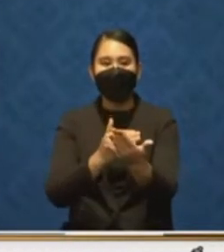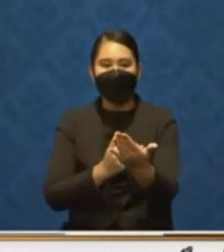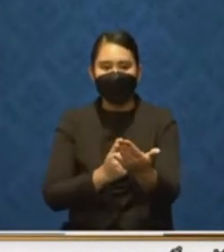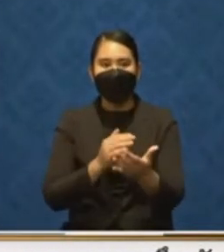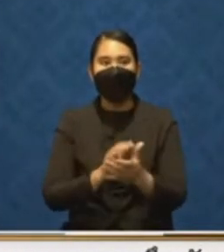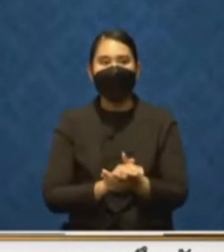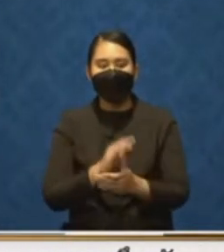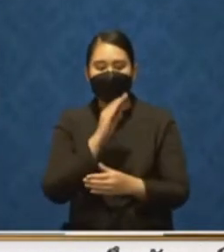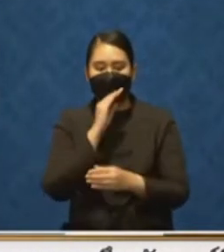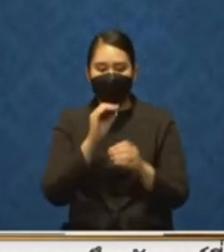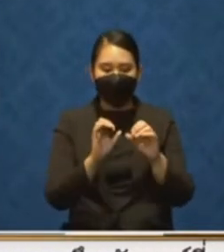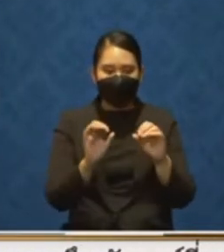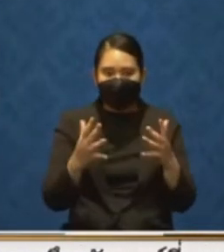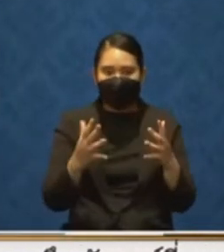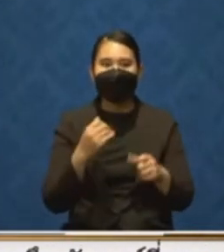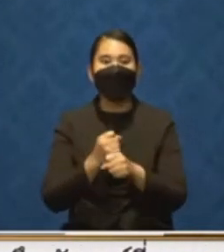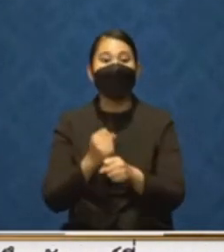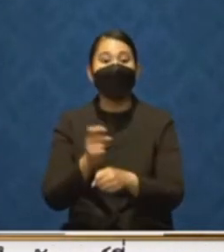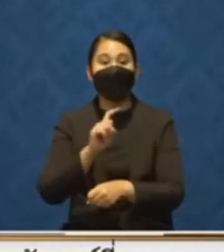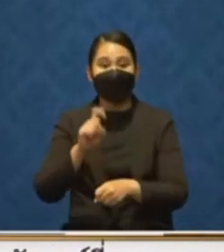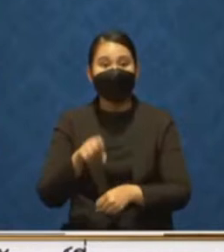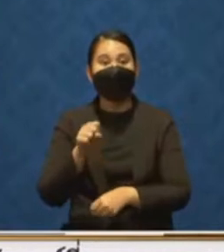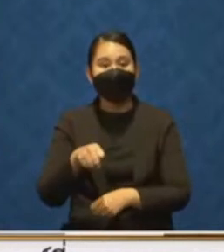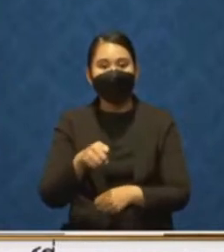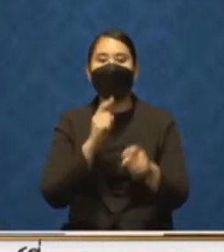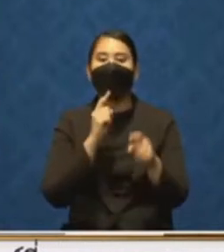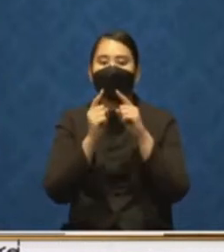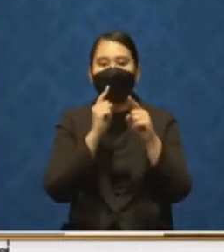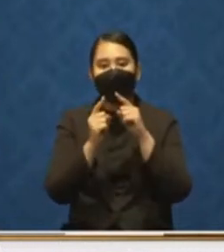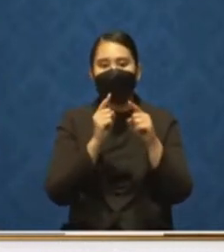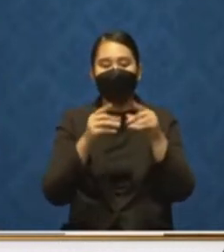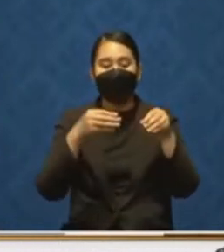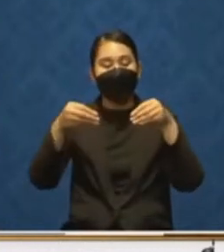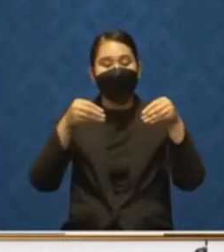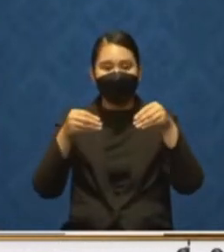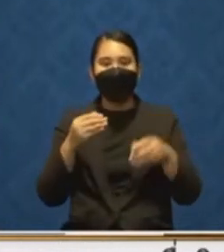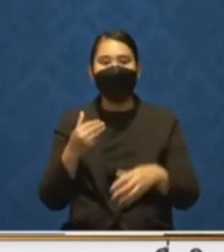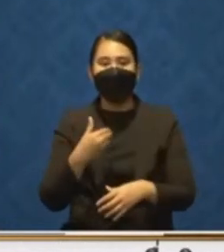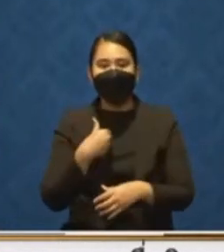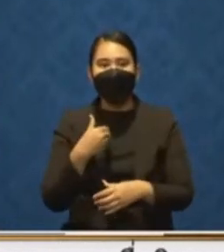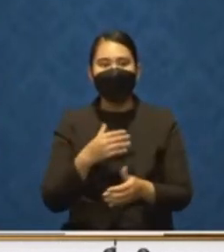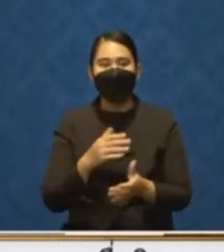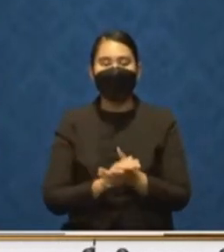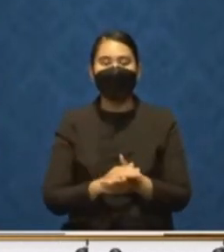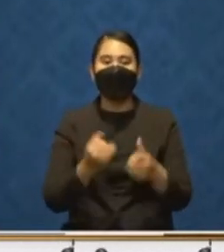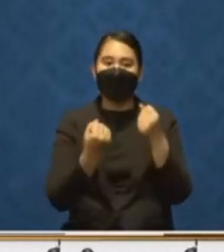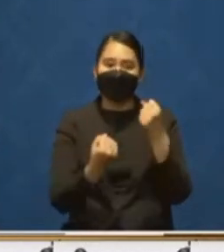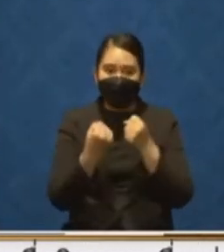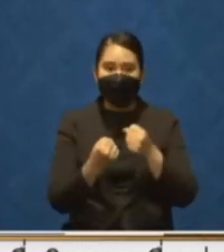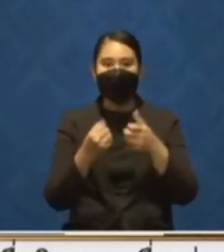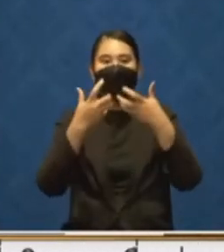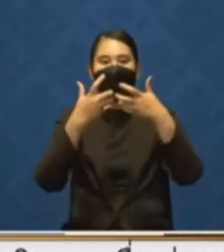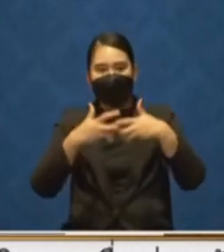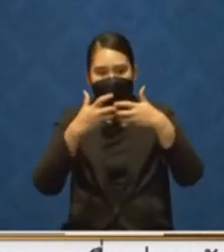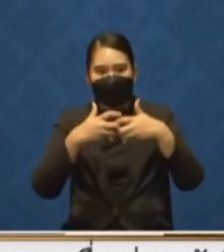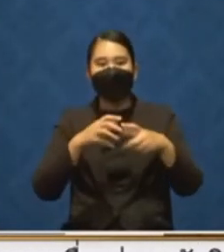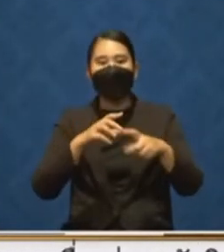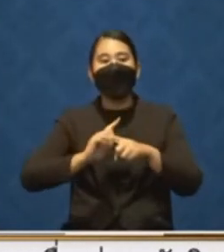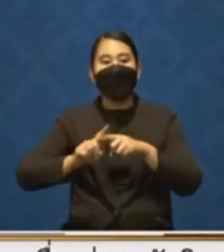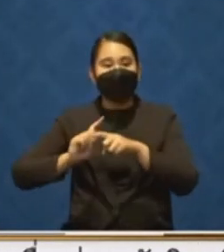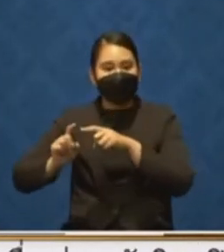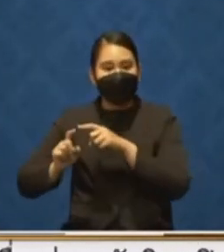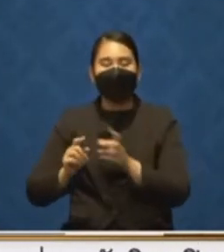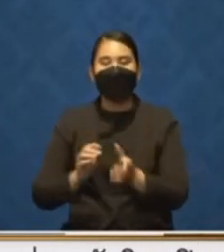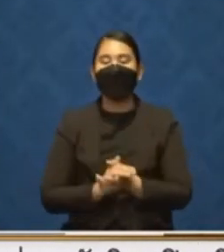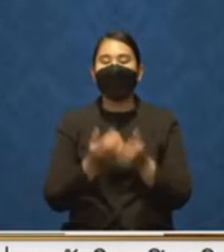แรกต้องทำหรือไงผมก็ใช้วิธีการต่อรองเจอแต่แบบนี้ทางที่จะทำอยู่นำตัวรถชิ้นส่วนแบตเตอรี่ทันสมัย